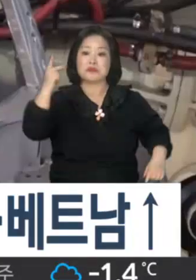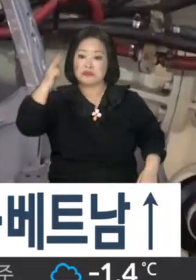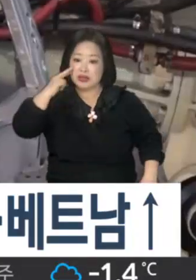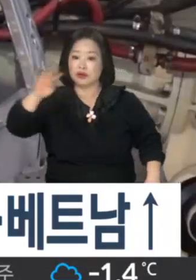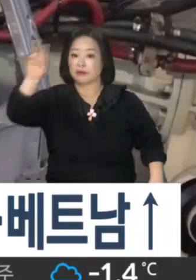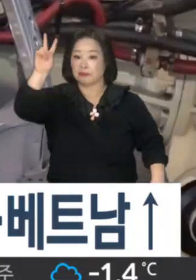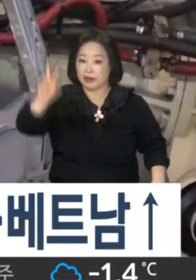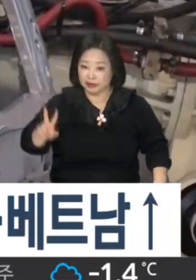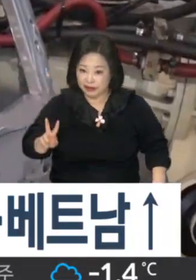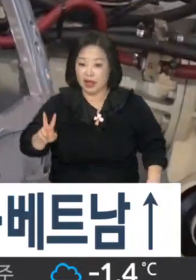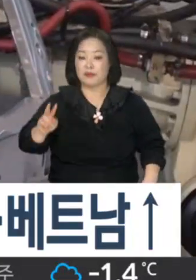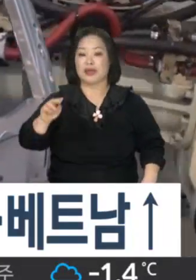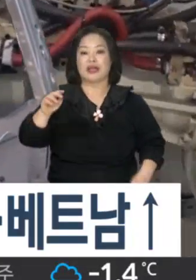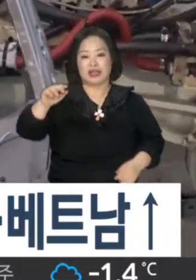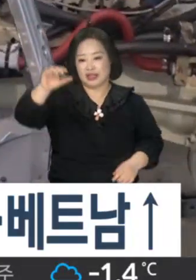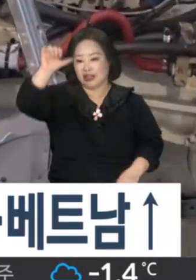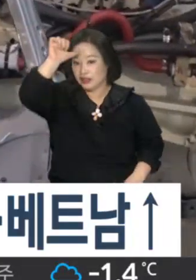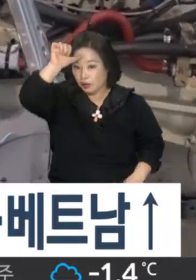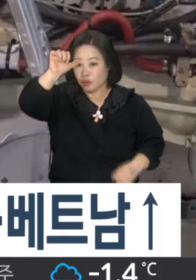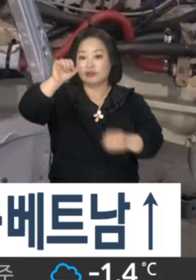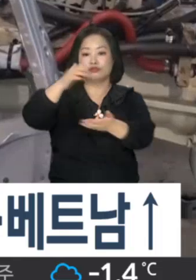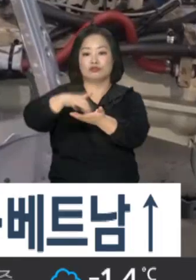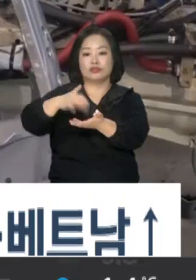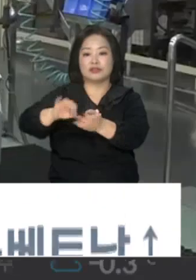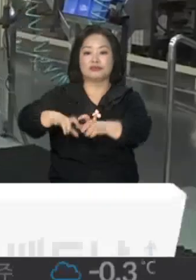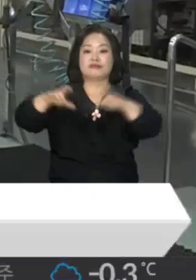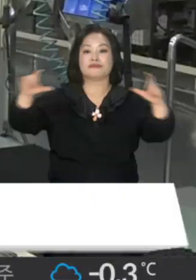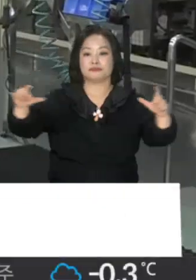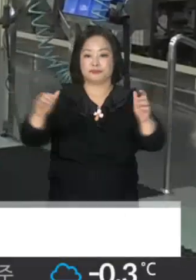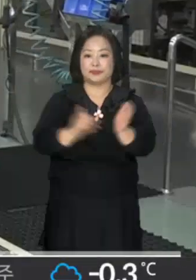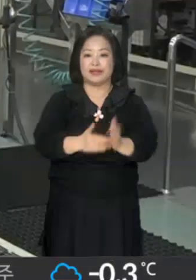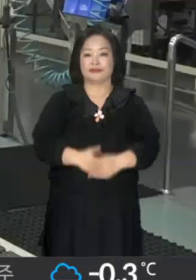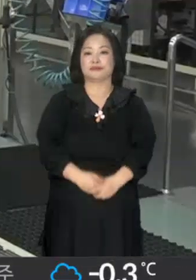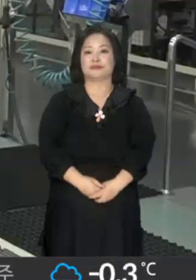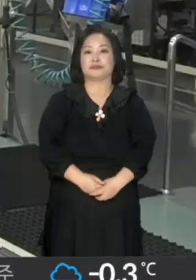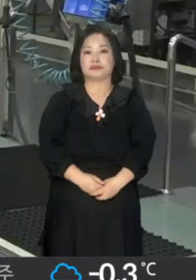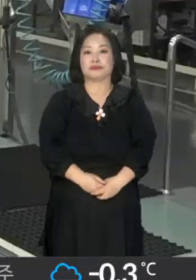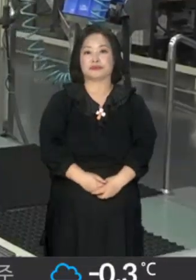베트남 인도는 증가했습니다 연합뉴스 t 강은 날입니다